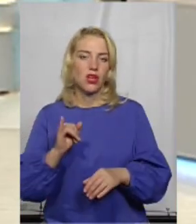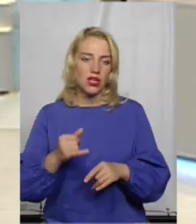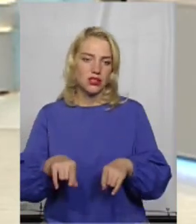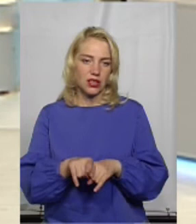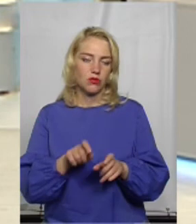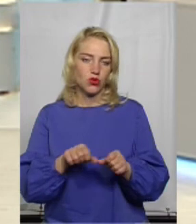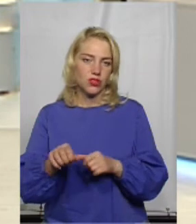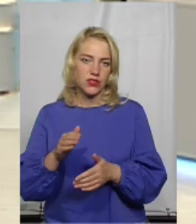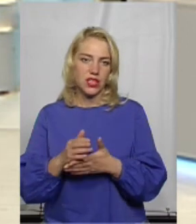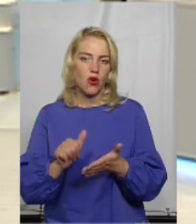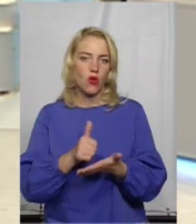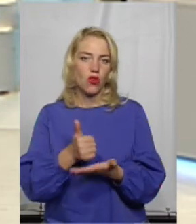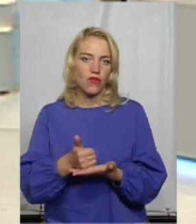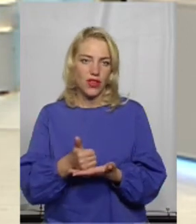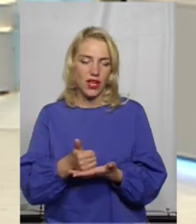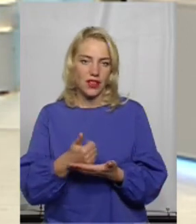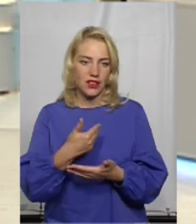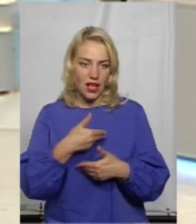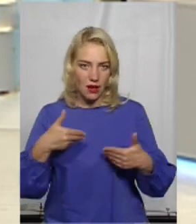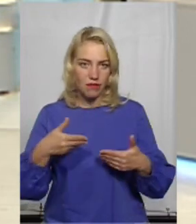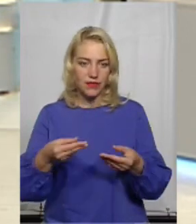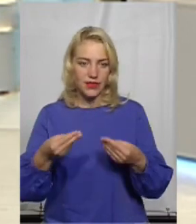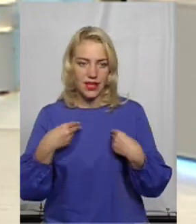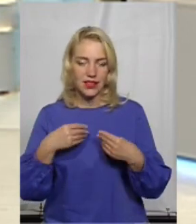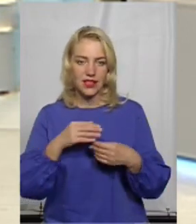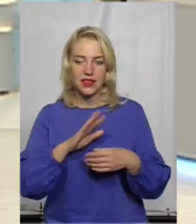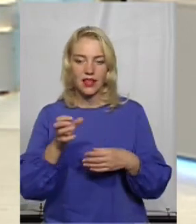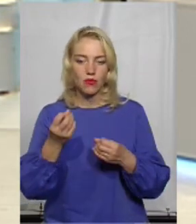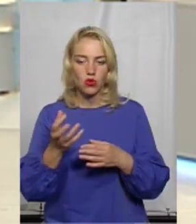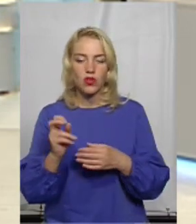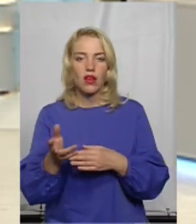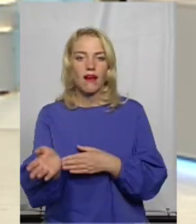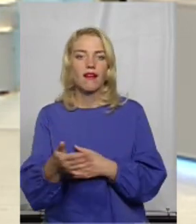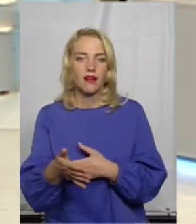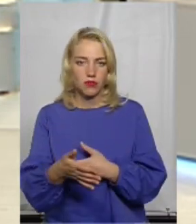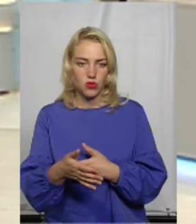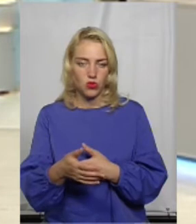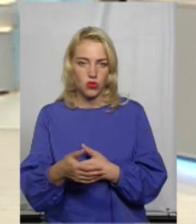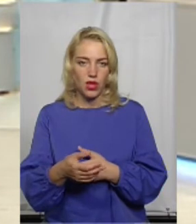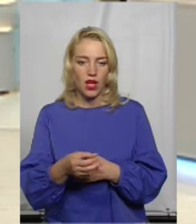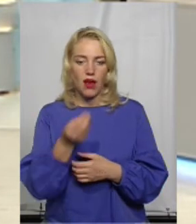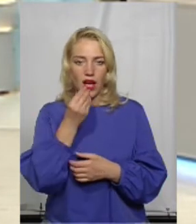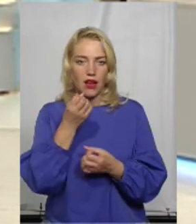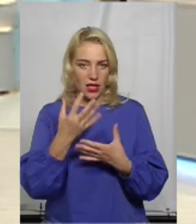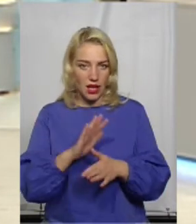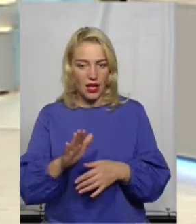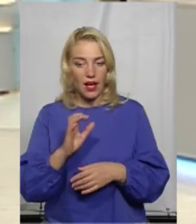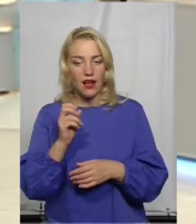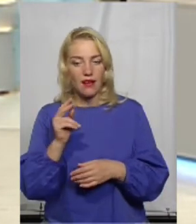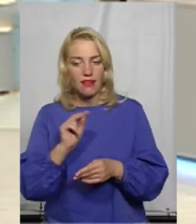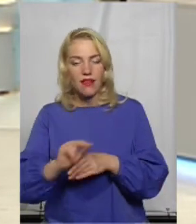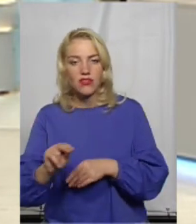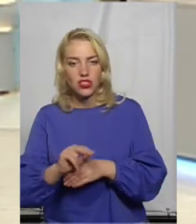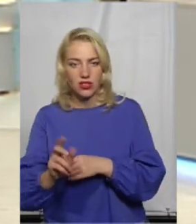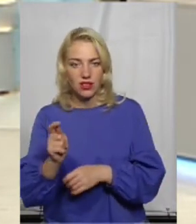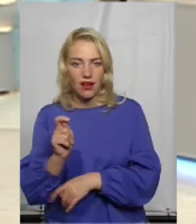Такі можливості є. Головне нам дати не рибку, як кажуть, а дати вудочку, розумієте, навчити їх. І, по-перше,